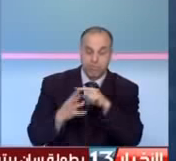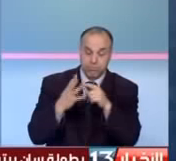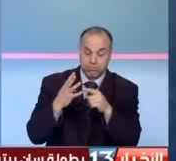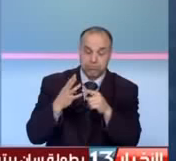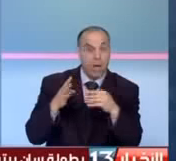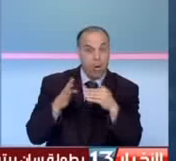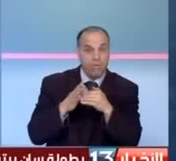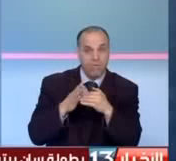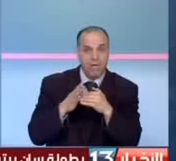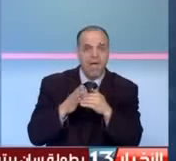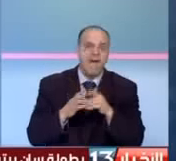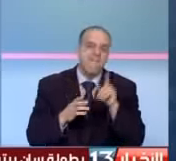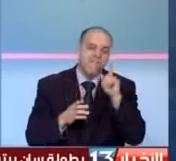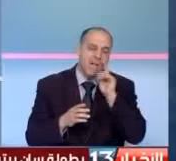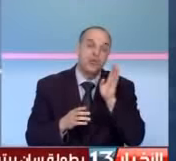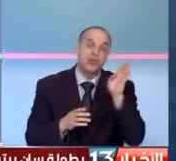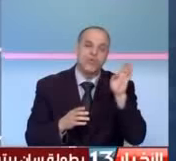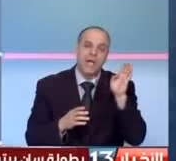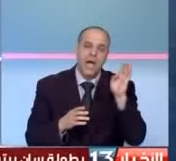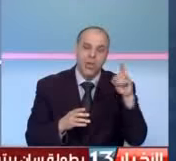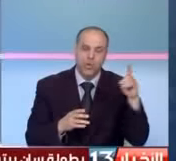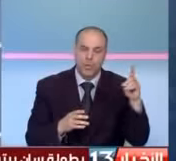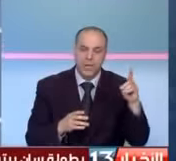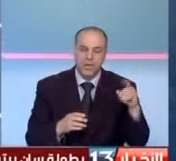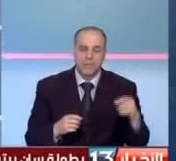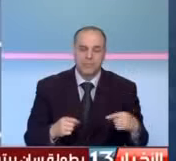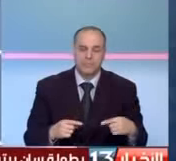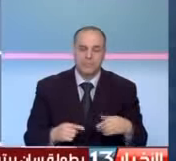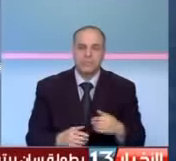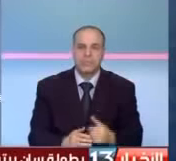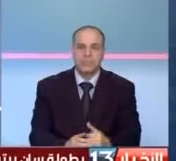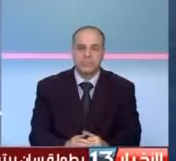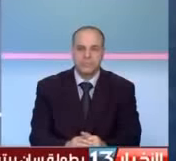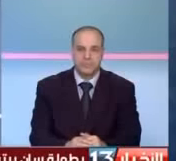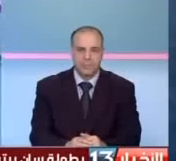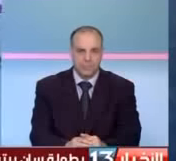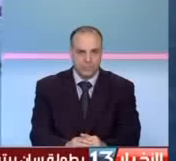الذهبي السلوفاكية دومينيكا سبيلكوفا.